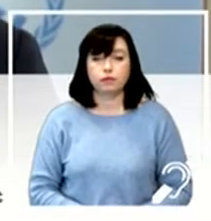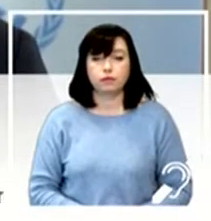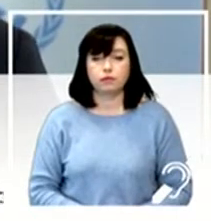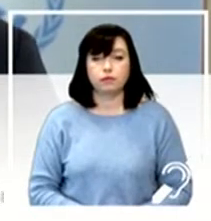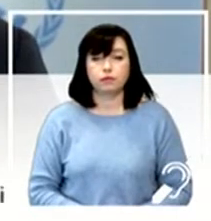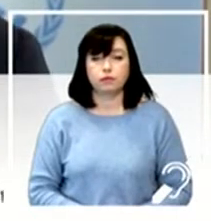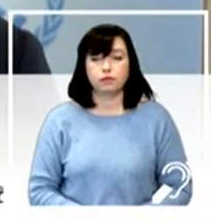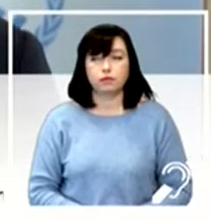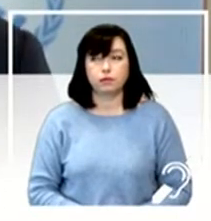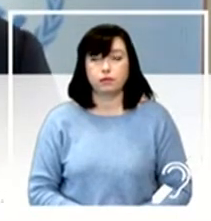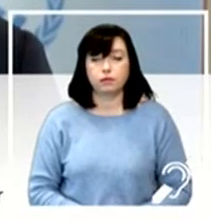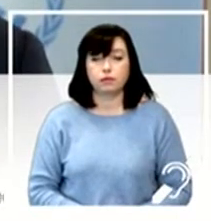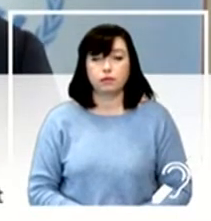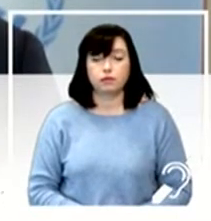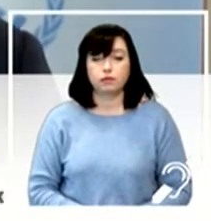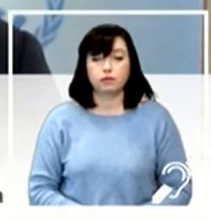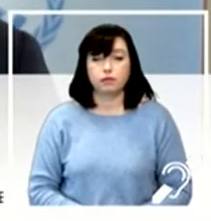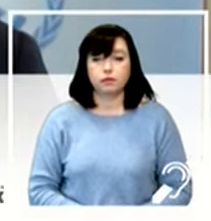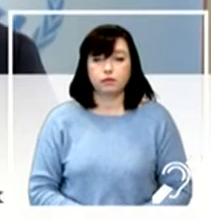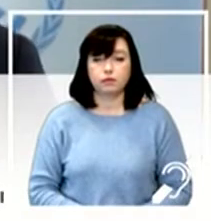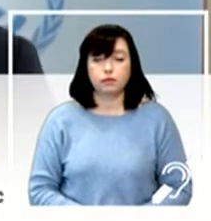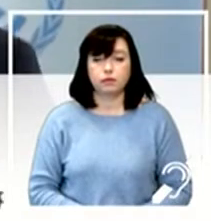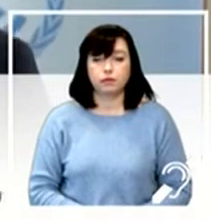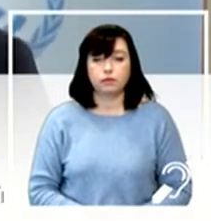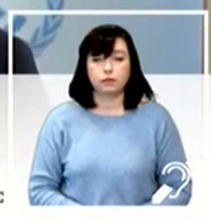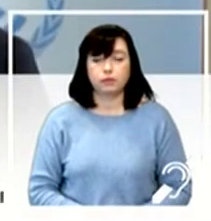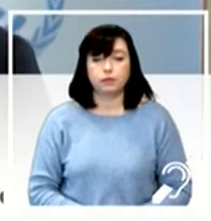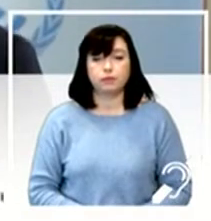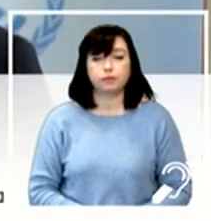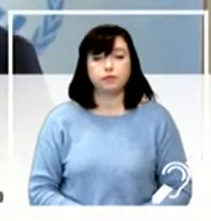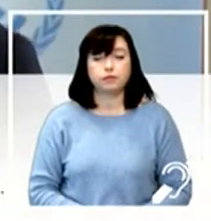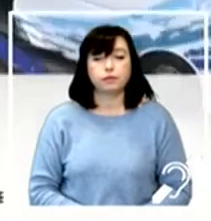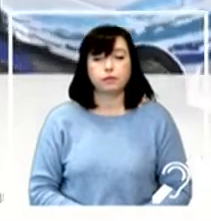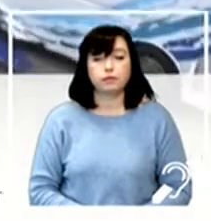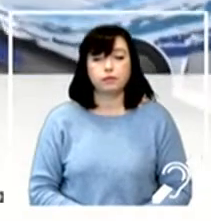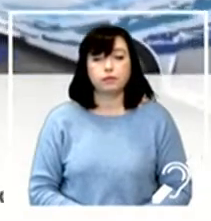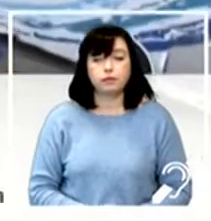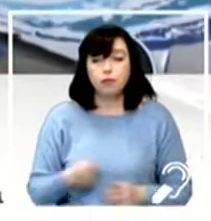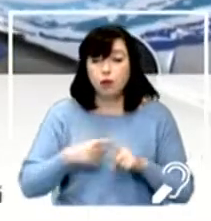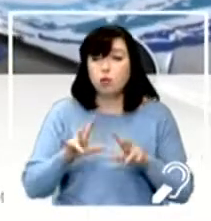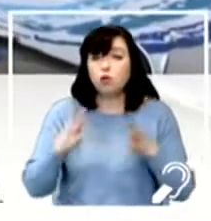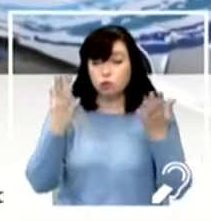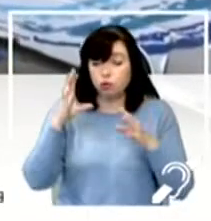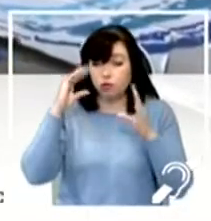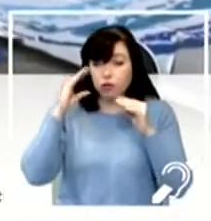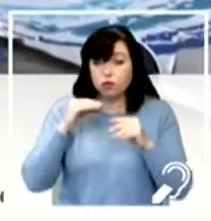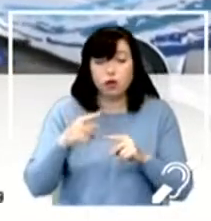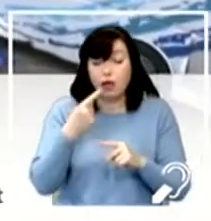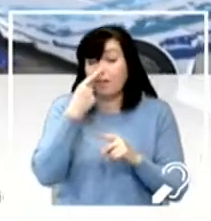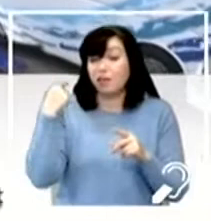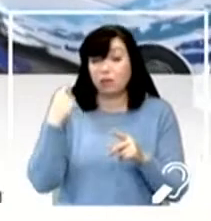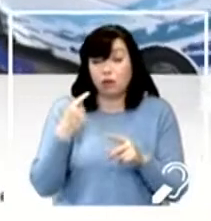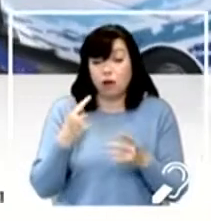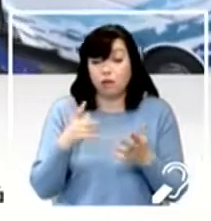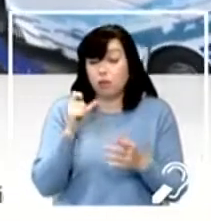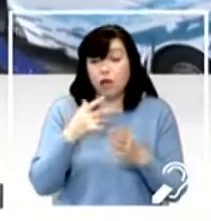разследване, дори съвместно, но този случай категорично трябва да бъде установен. Incidentul de aseară este doar cel mai recent din